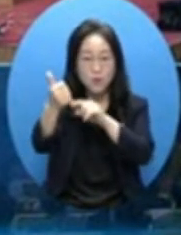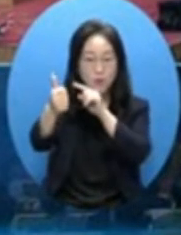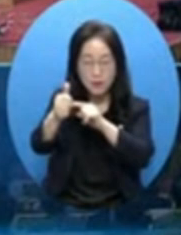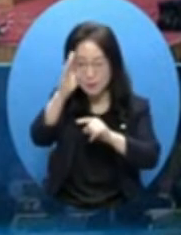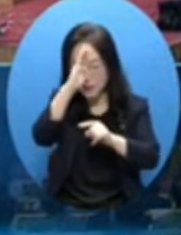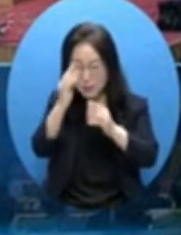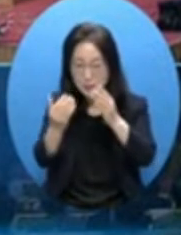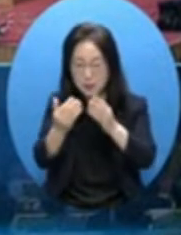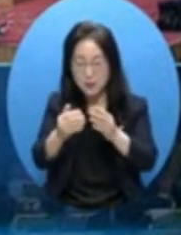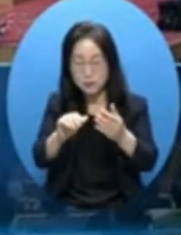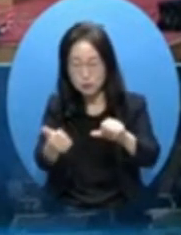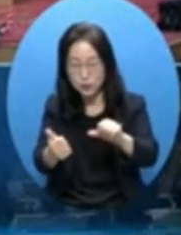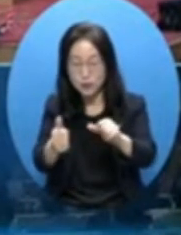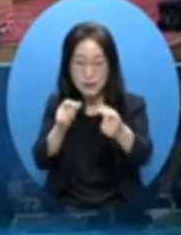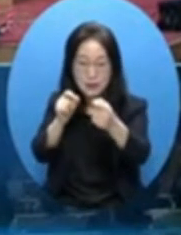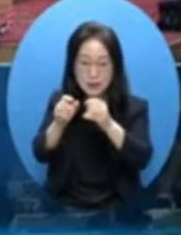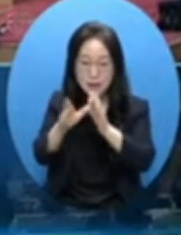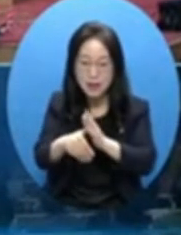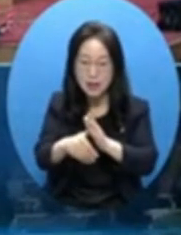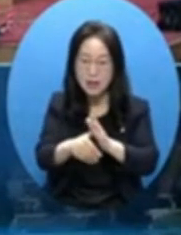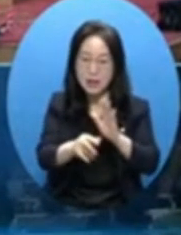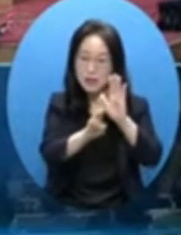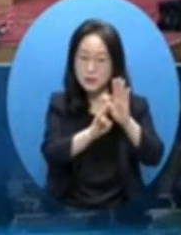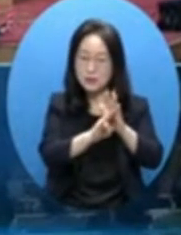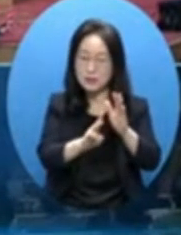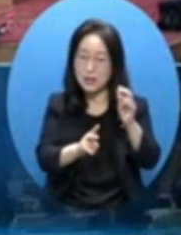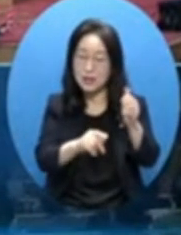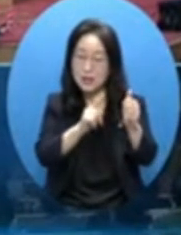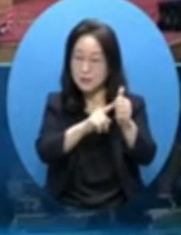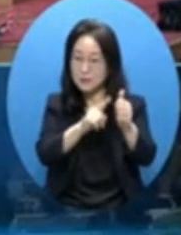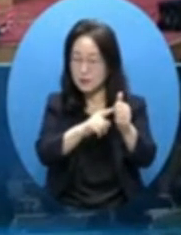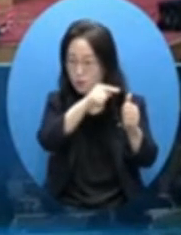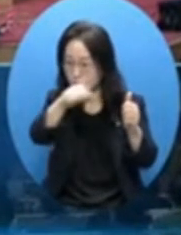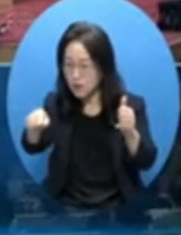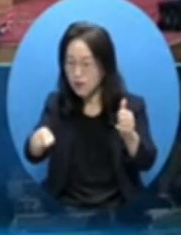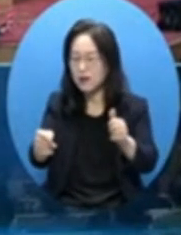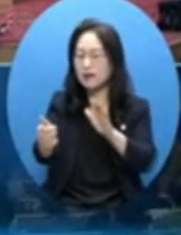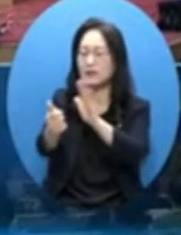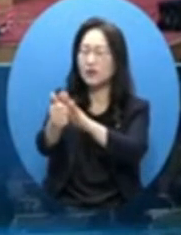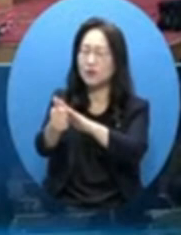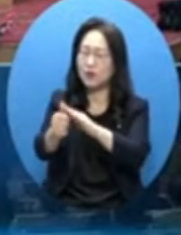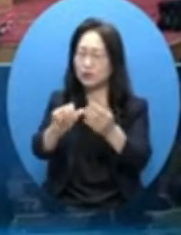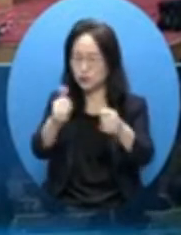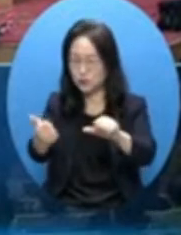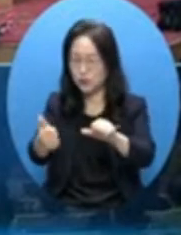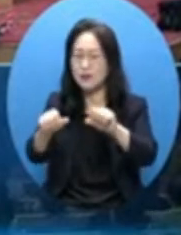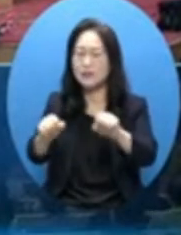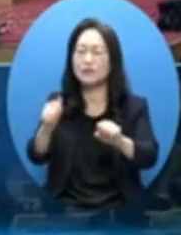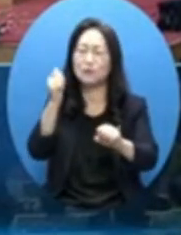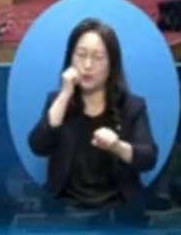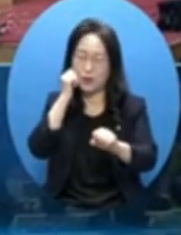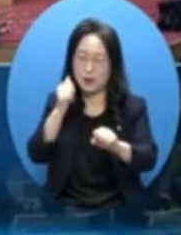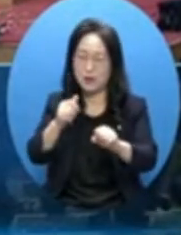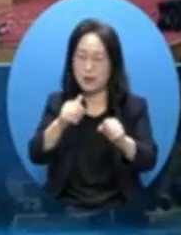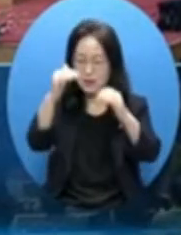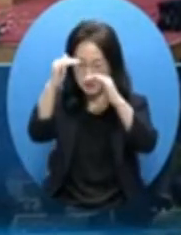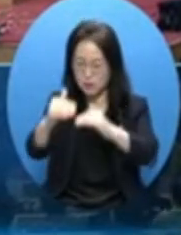아들 선지자 이사야가 그에게 나와서 그에게 이르되 여호와의 말씀이 너는 집을 정리하라 내가 죽고 살지 못하리라